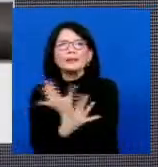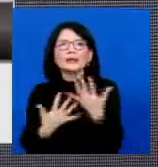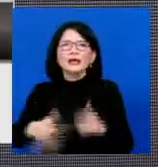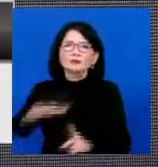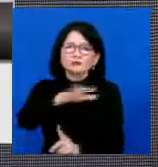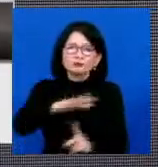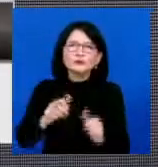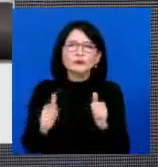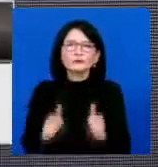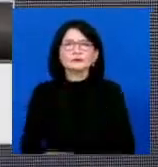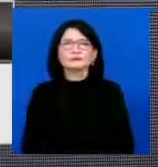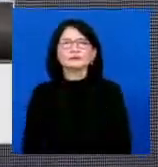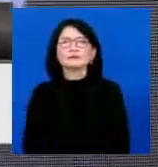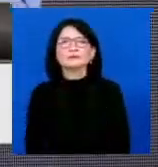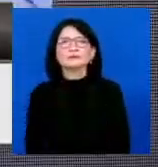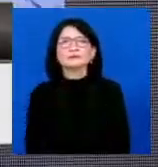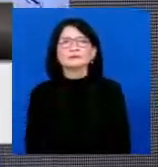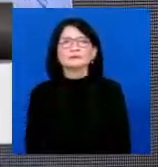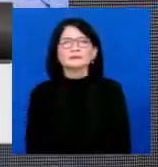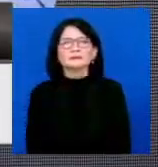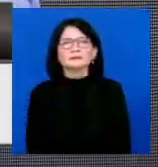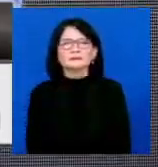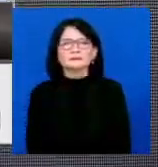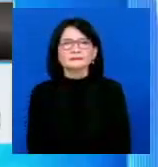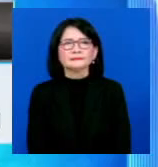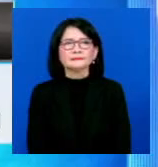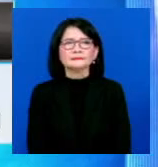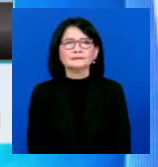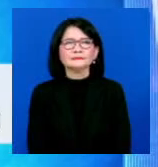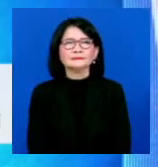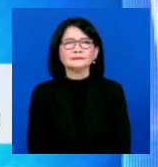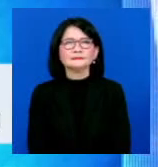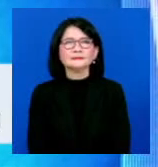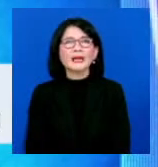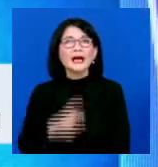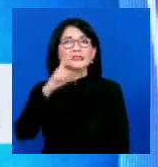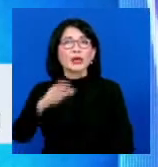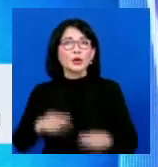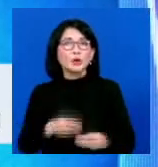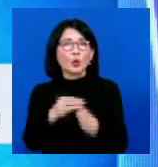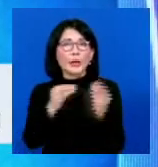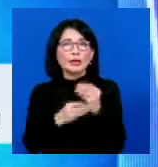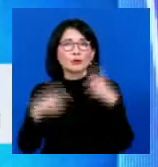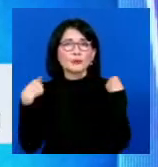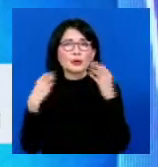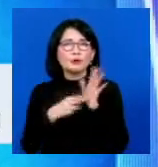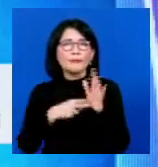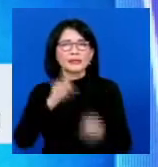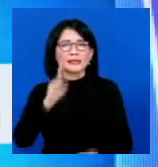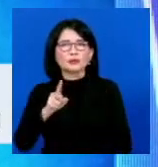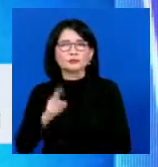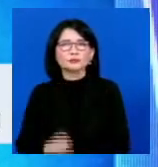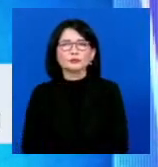itu sendiri Terima kasih waktu masih ada Bapak cukup cukup baik selanjutnya kami persilakan untuk calon wakil gubernur nomor S untuk